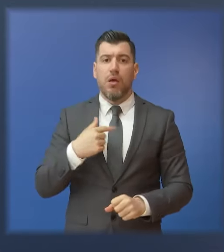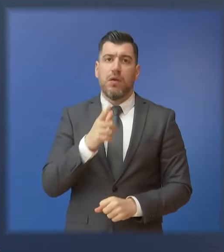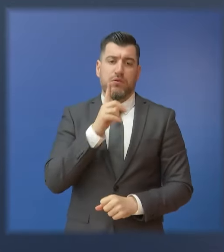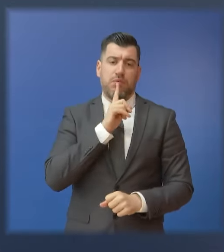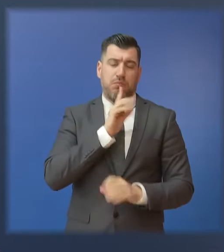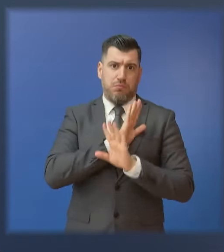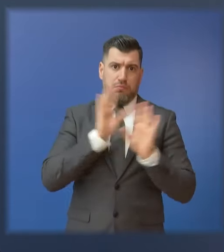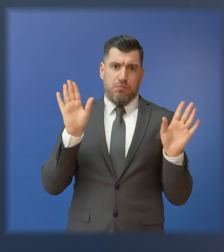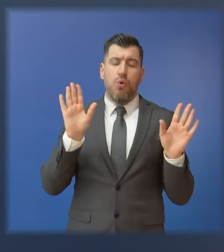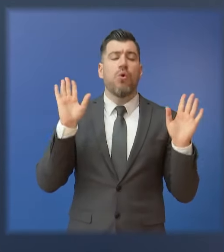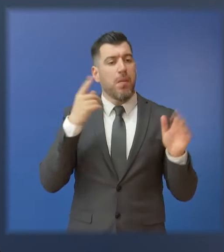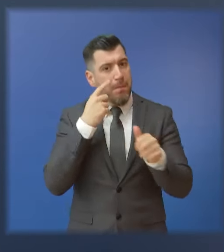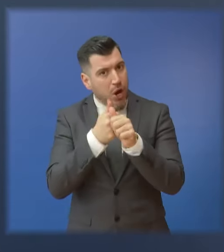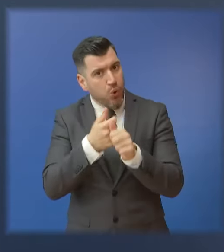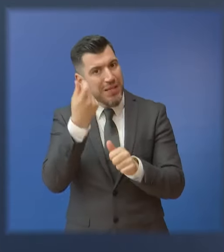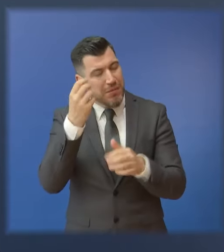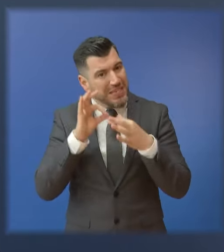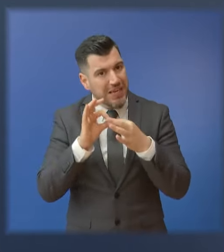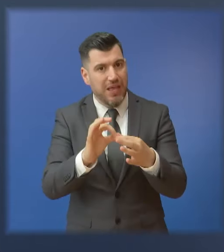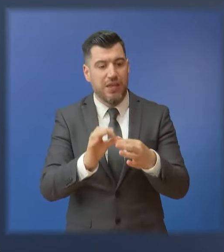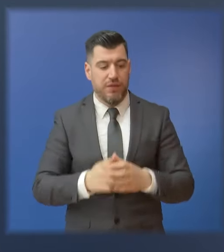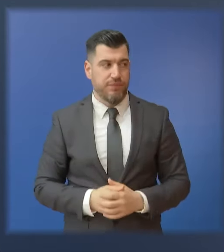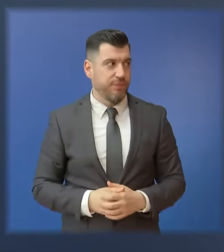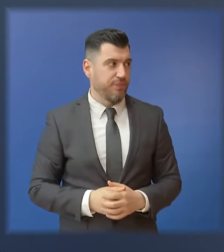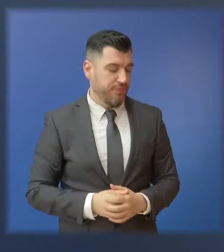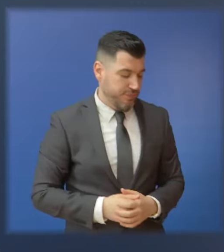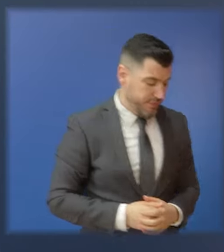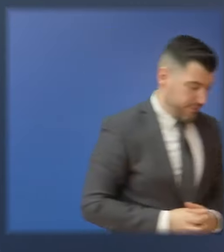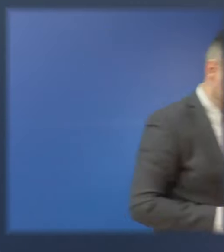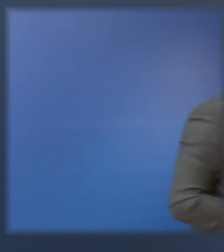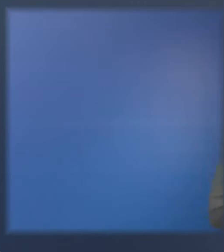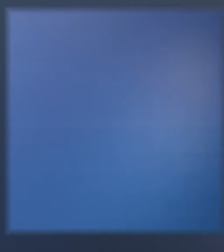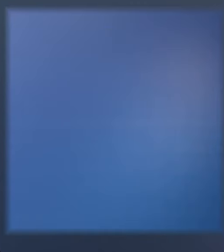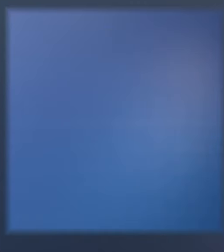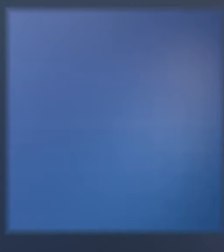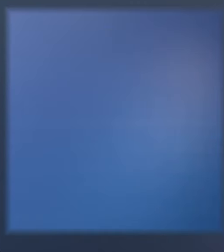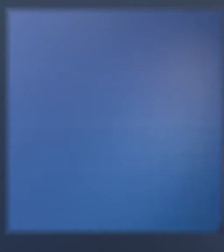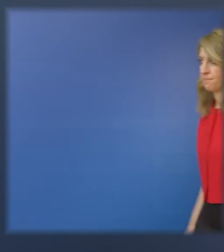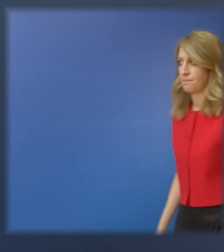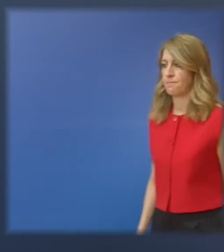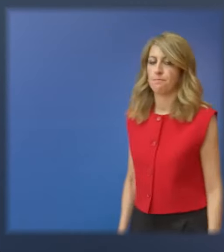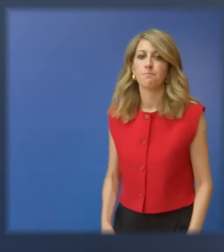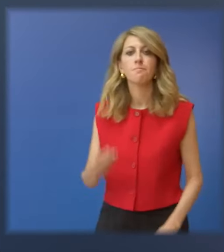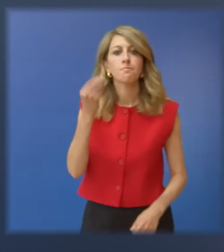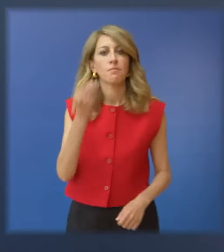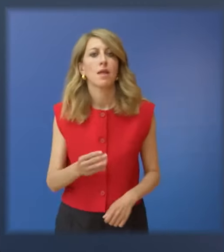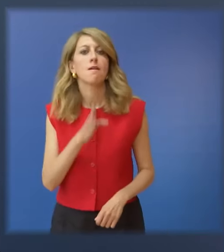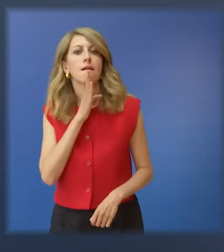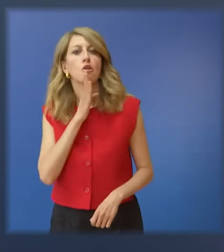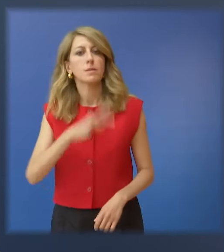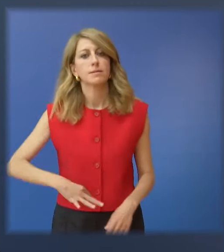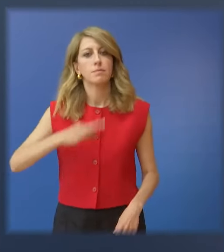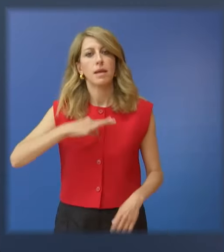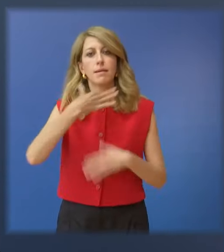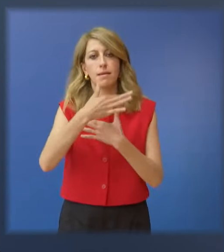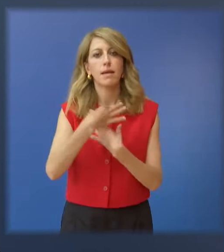αλλά και μηνιαία τις τιμές ε καλό μεσημέρι ε θα αξιοποιήσω την απάντηση που είπατε για το ηλεκτρικό ρεύμα και